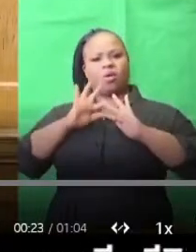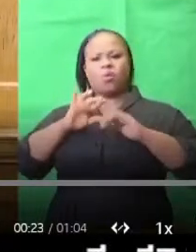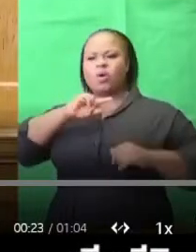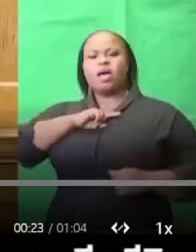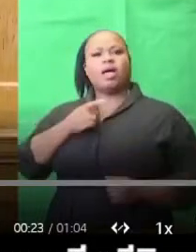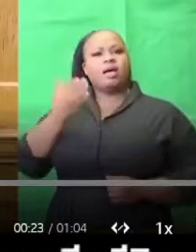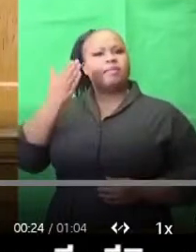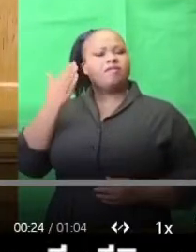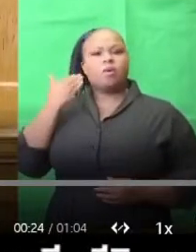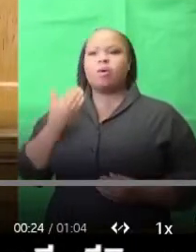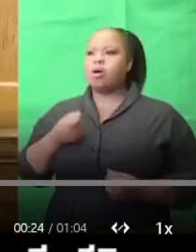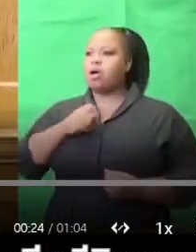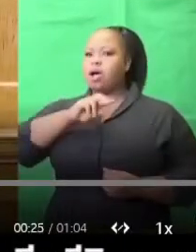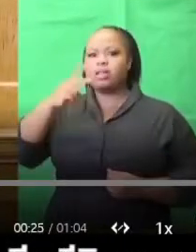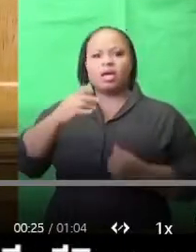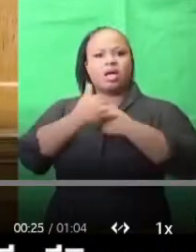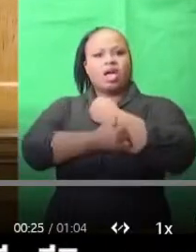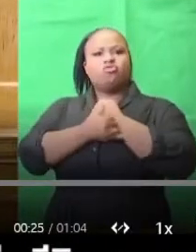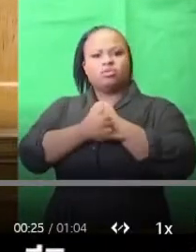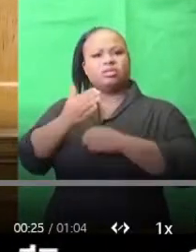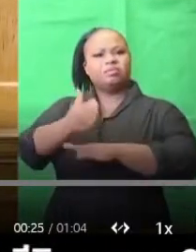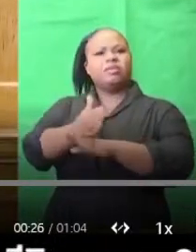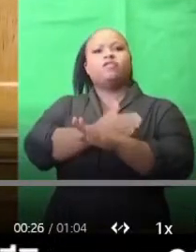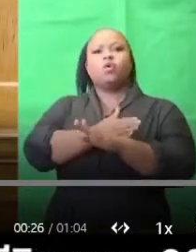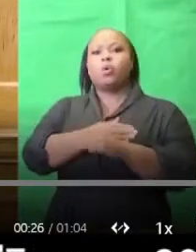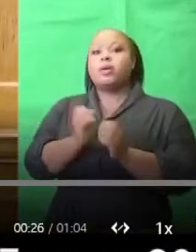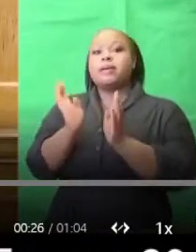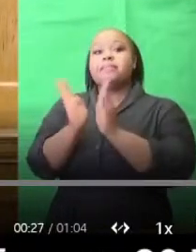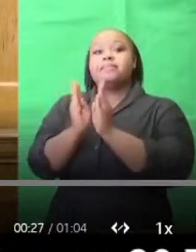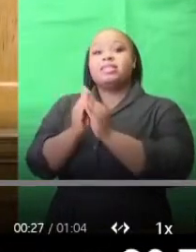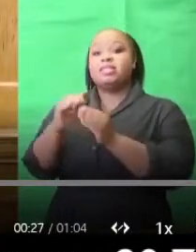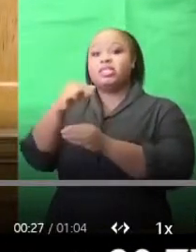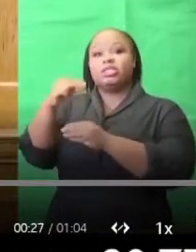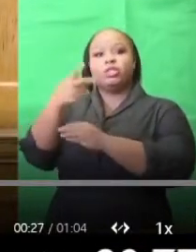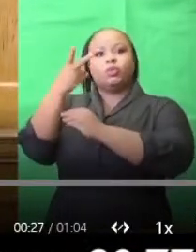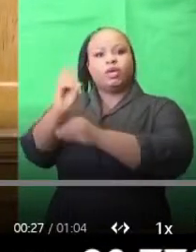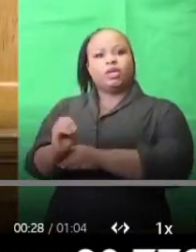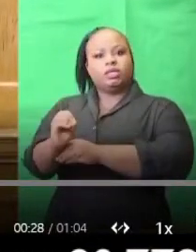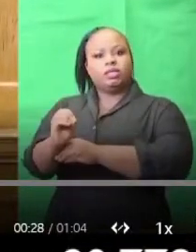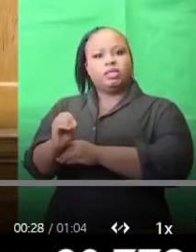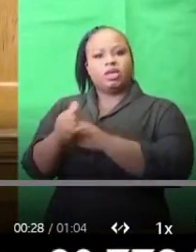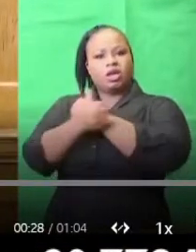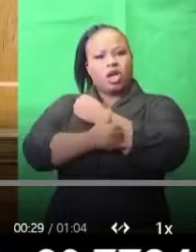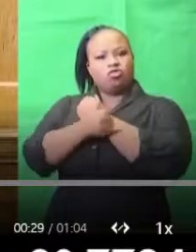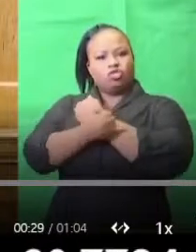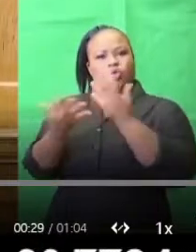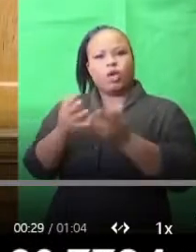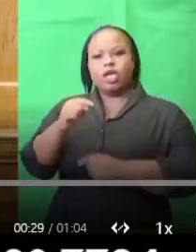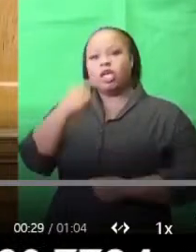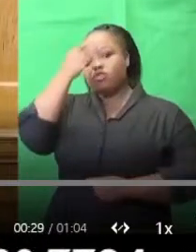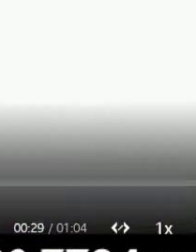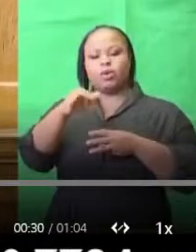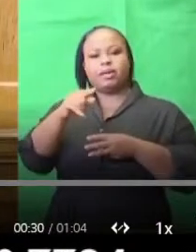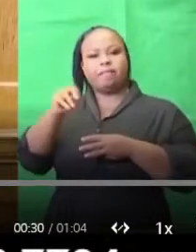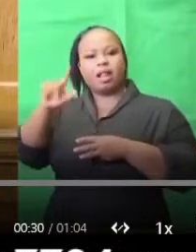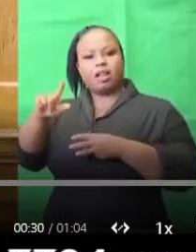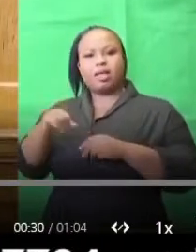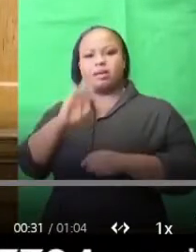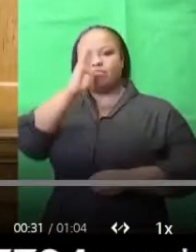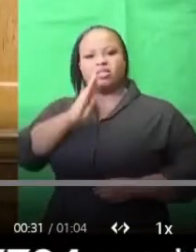theคน mention That many ofthis Country is Made up Date methink of the Tuneที่ Country IsIn Rome Last